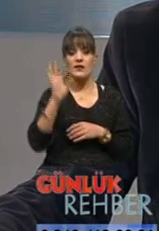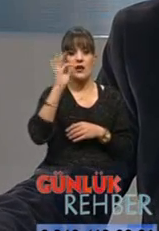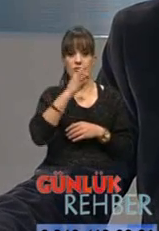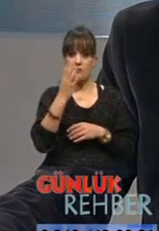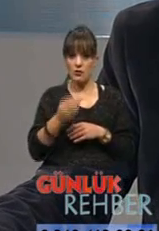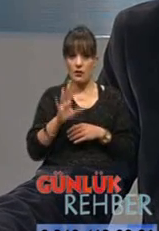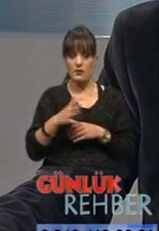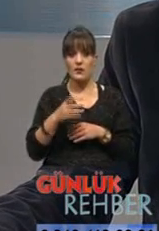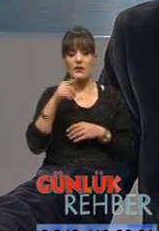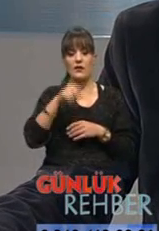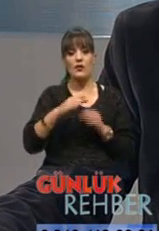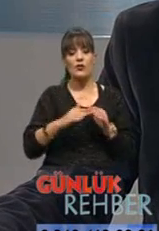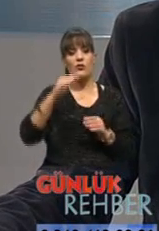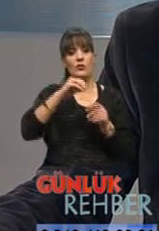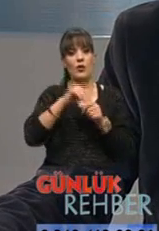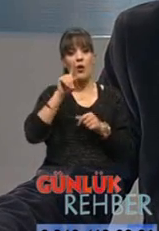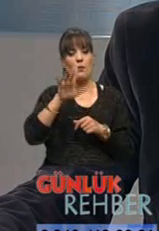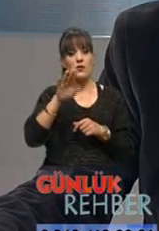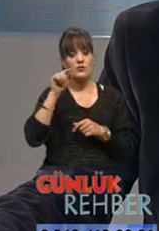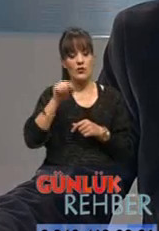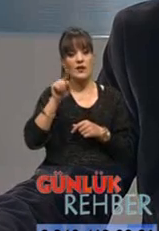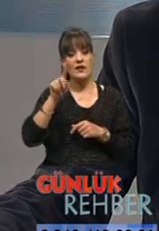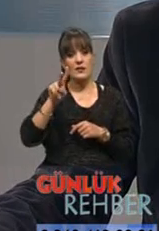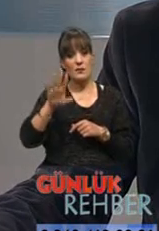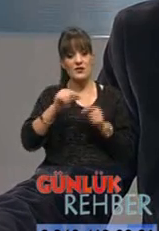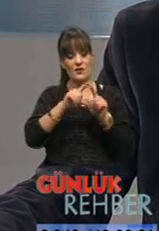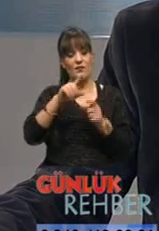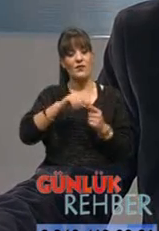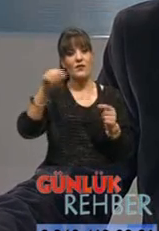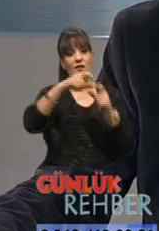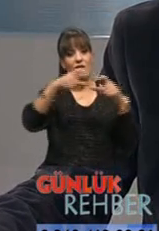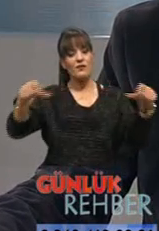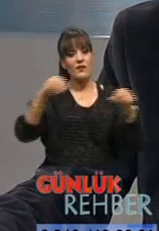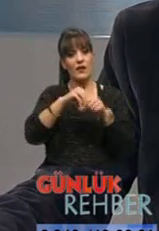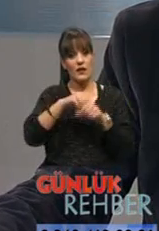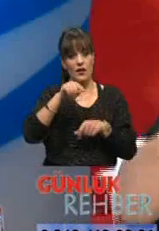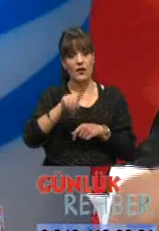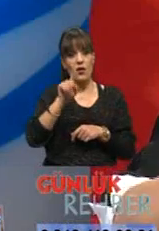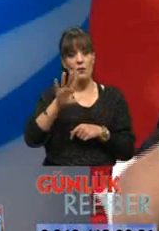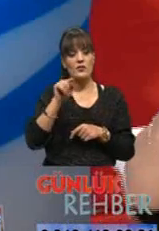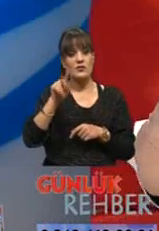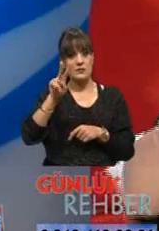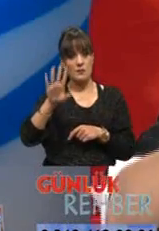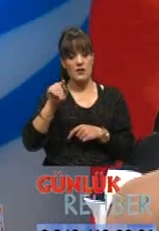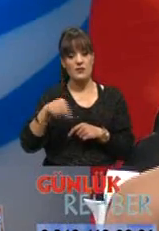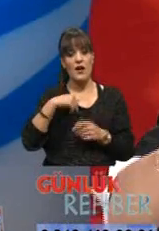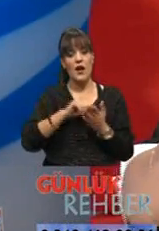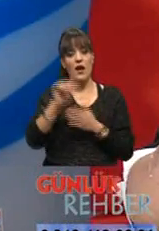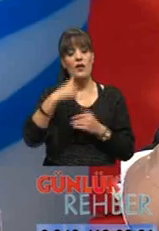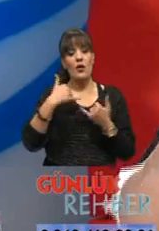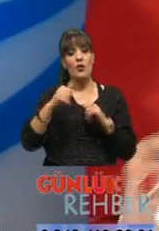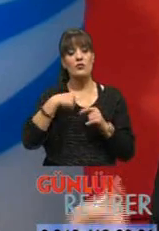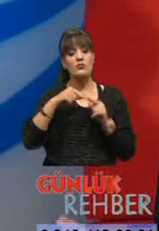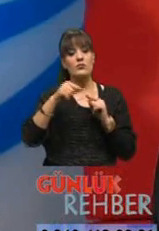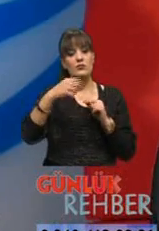olabilir. Filenin yüksekliği yine 15.25 santim. Her oyuncunun fileyle kendi arasındaki uzaklık